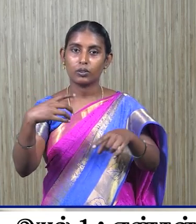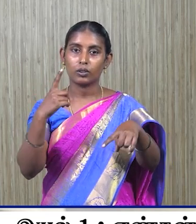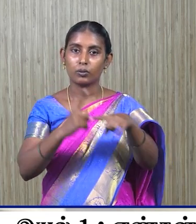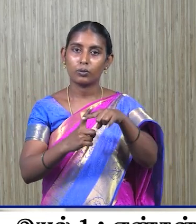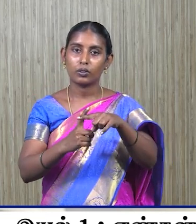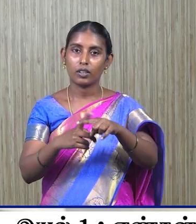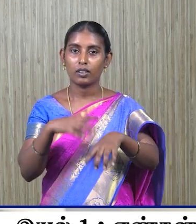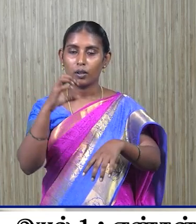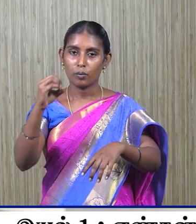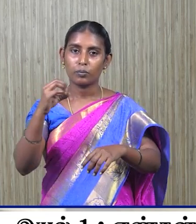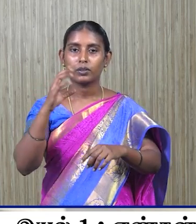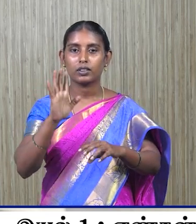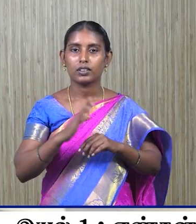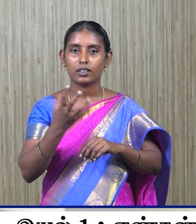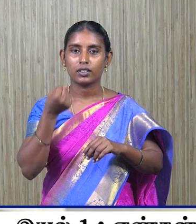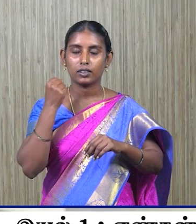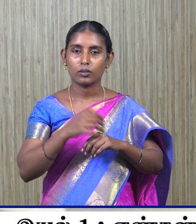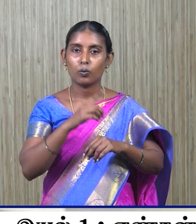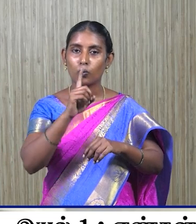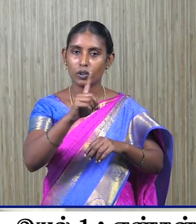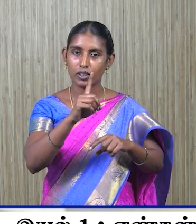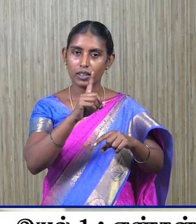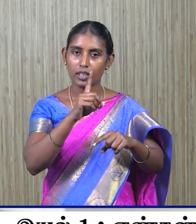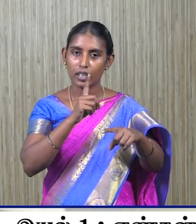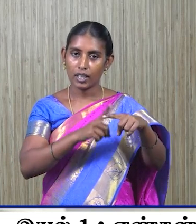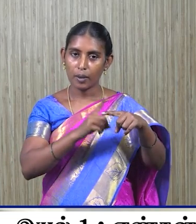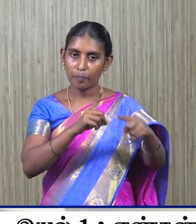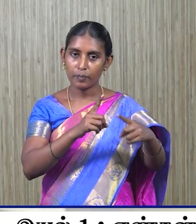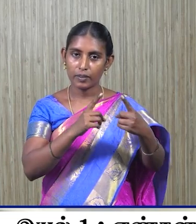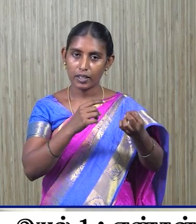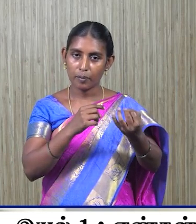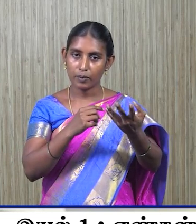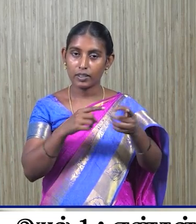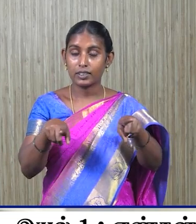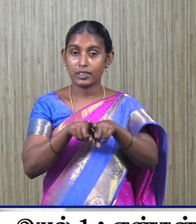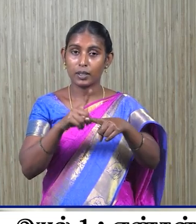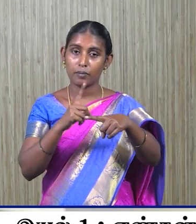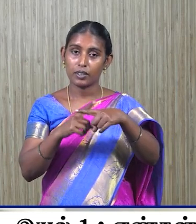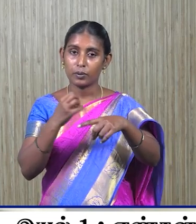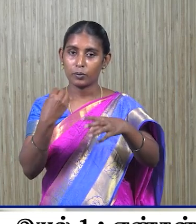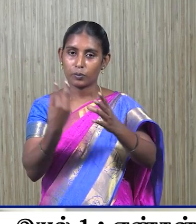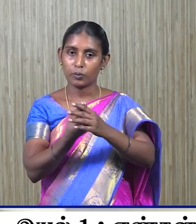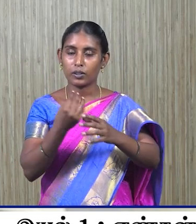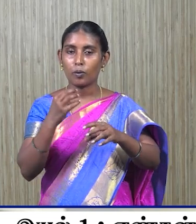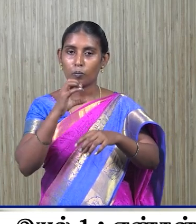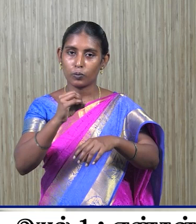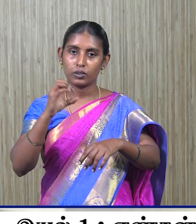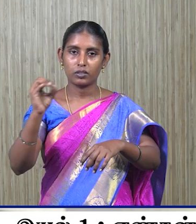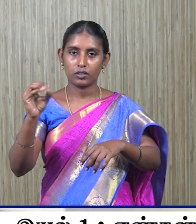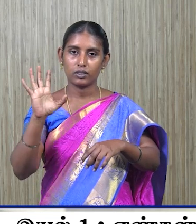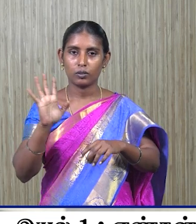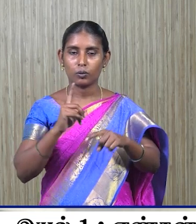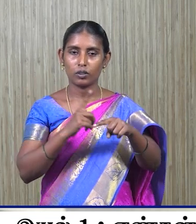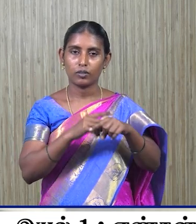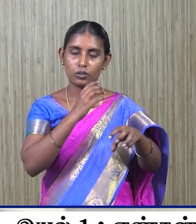அந்த பூஜ்ஜியத்துக்கு மட்டும் அந்த சிறப்பு இருக்குது. ஒரு எண்ணை அதே எண்ணுடன் கூட்டும்போது அதே எண் கிடைக்கும், வேறு எந்த எண்ணிற்கும் அந்த சிறப்பு இல்லை. பூஜ்ஜியத்தை பூஜ்ஜியத்துடன் கூட்டும்போது